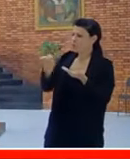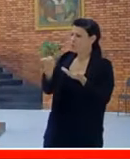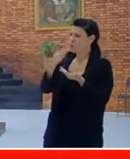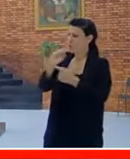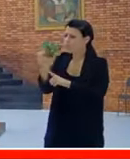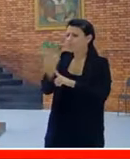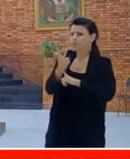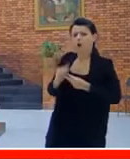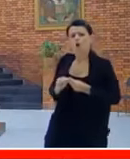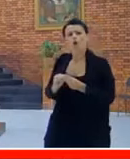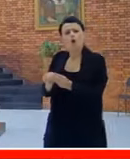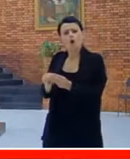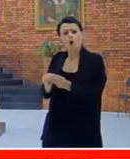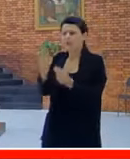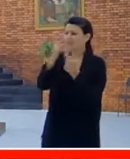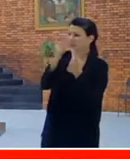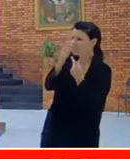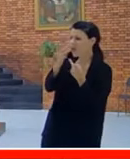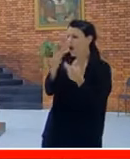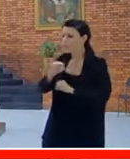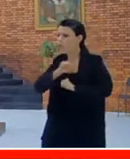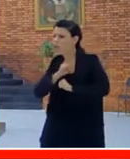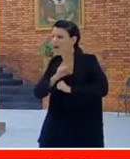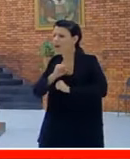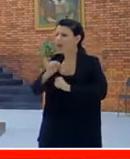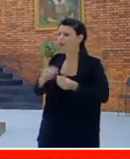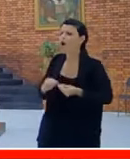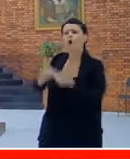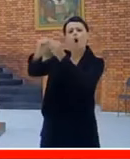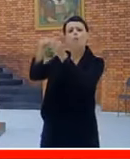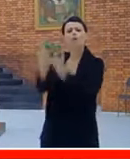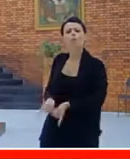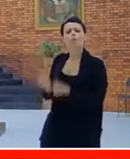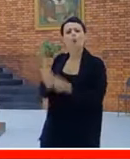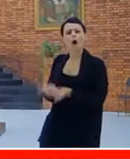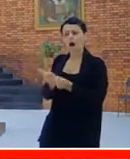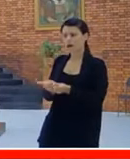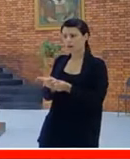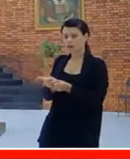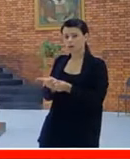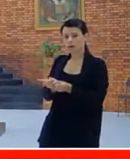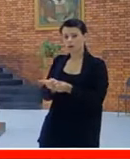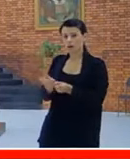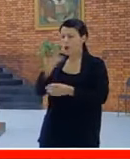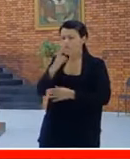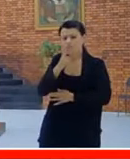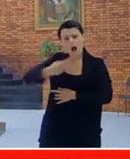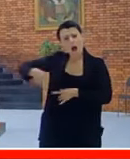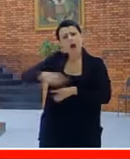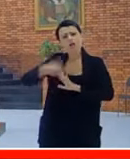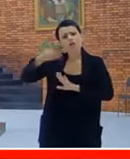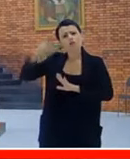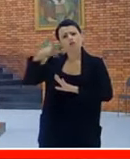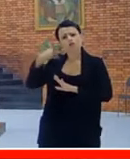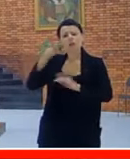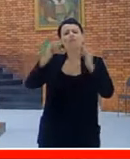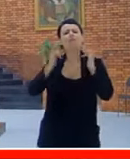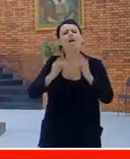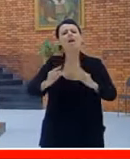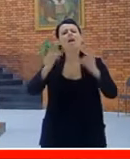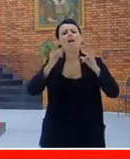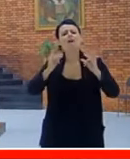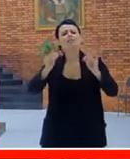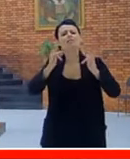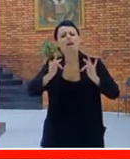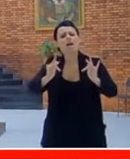compi perché vediamo e ti crediamo? Quale opera fai? I nostri padri hanno mangiato la manna nel deserto, come